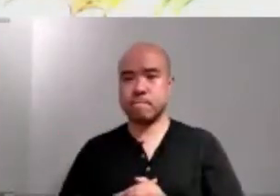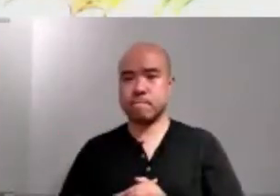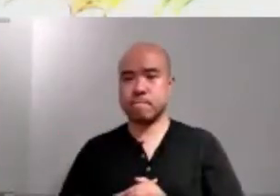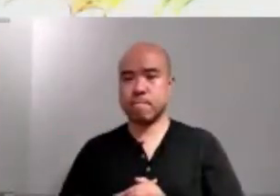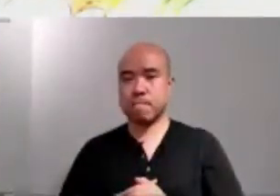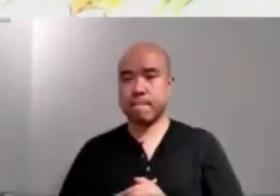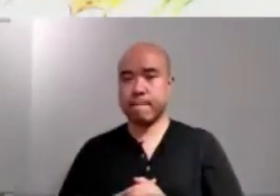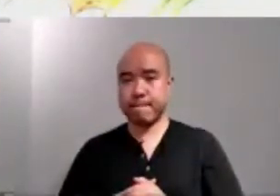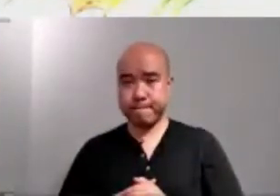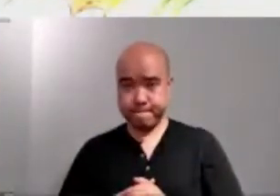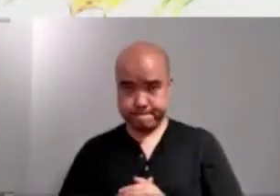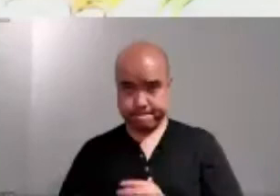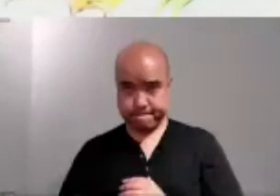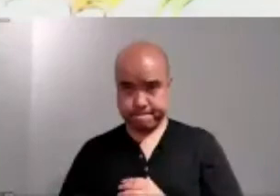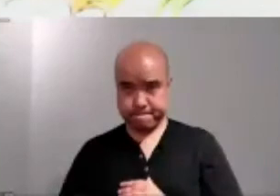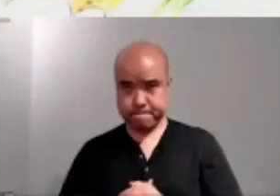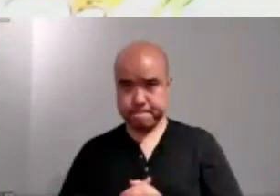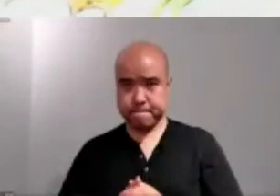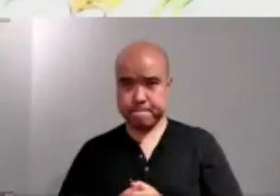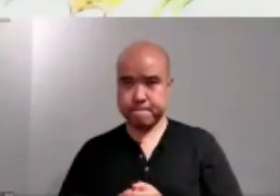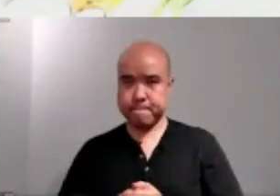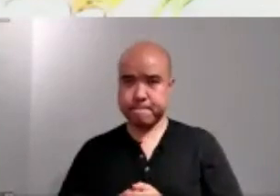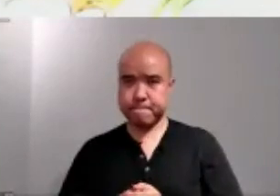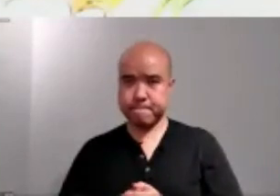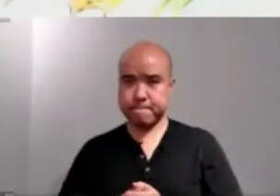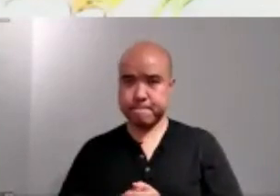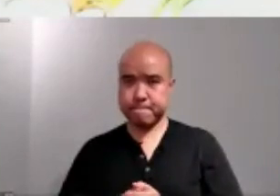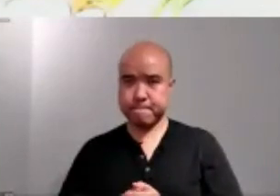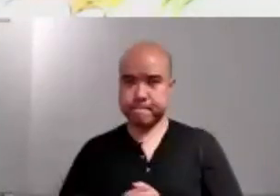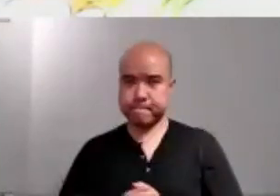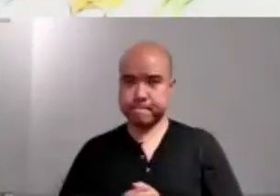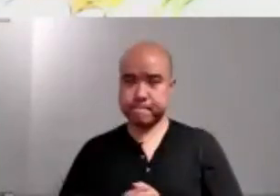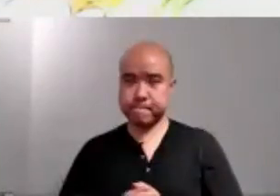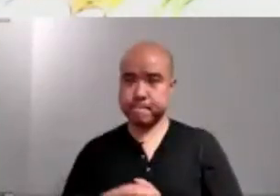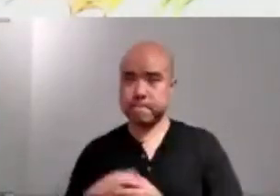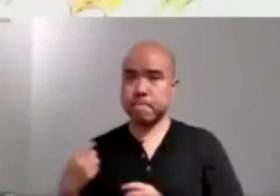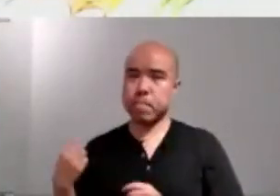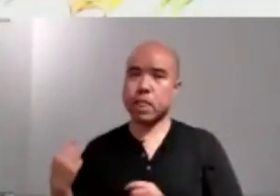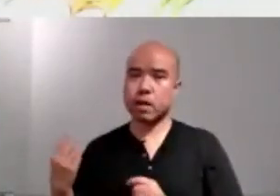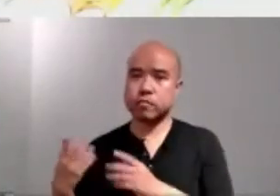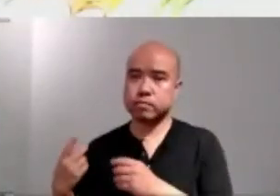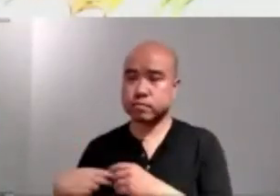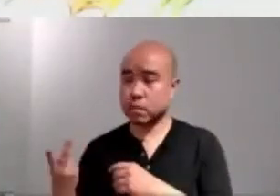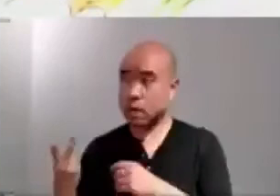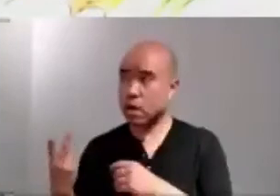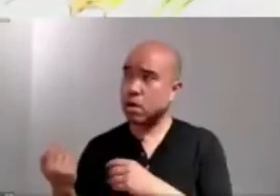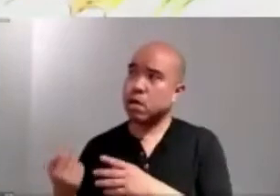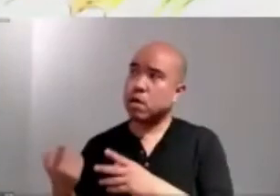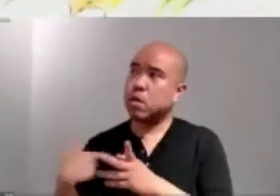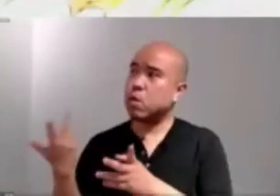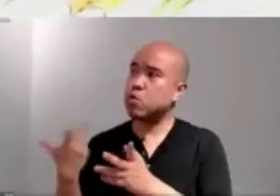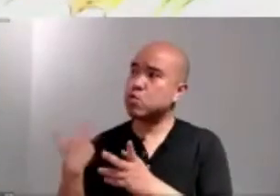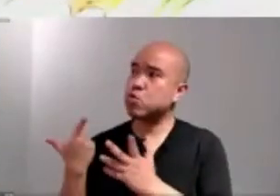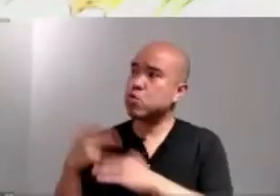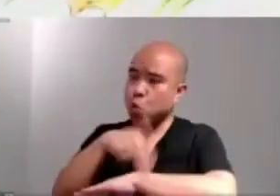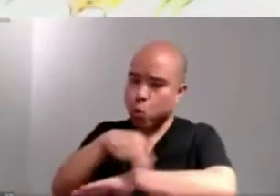餘，亦都有矛盾。咁一陣間又分享翻一啲關於我哋 Dusty Kid 嘅業務俾大家聽。因為作為創作人講生